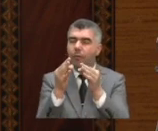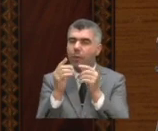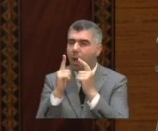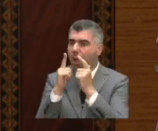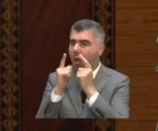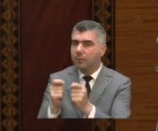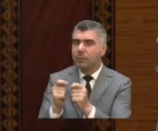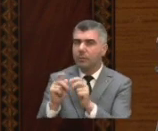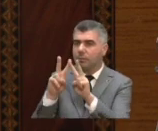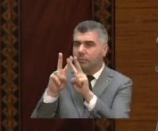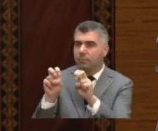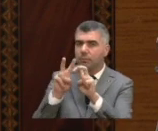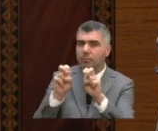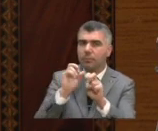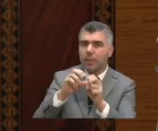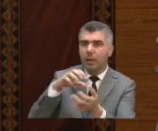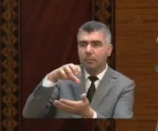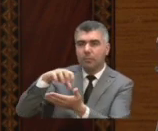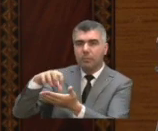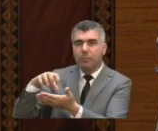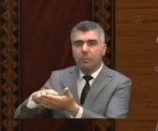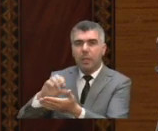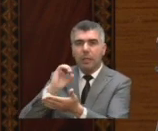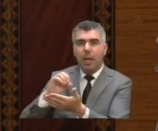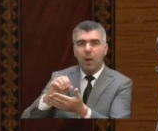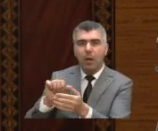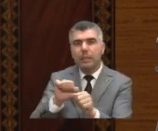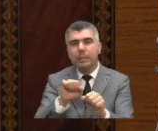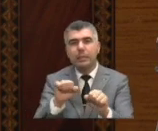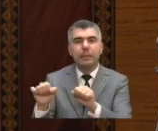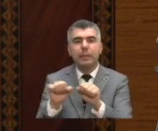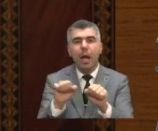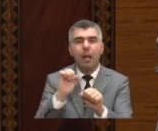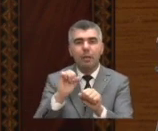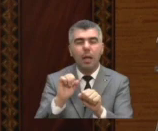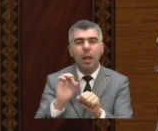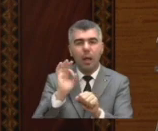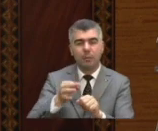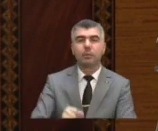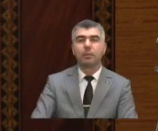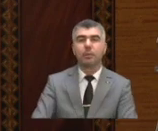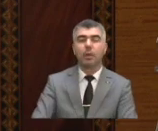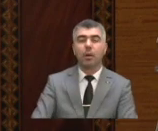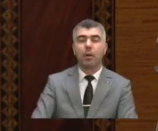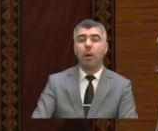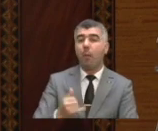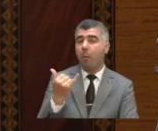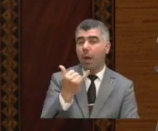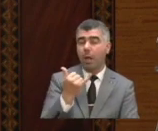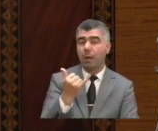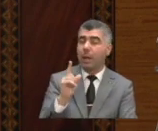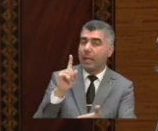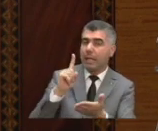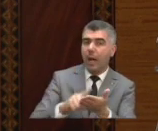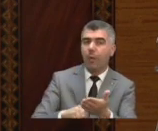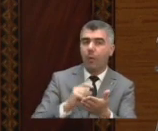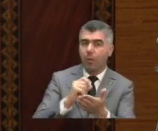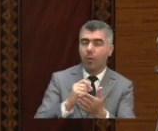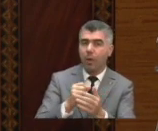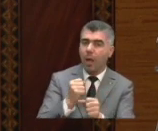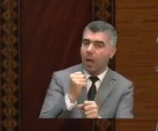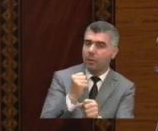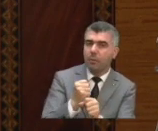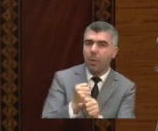والمؤهلات الترابيه للمناطق المت الشيء الذي يستدعي بالضروره العمل في